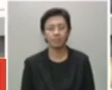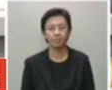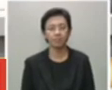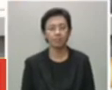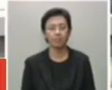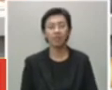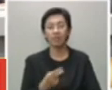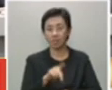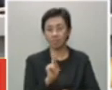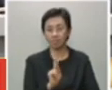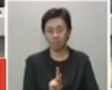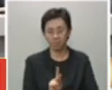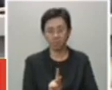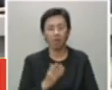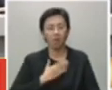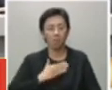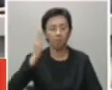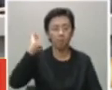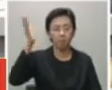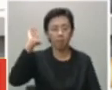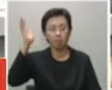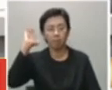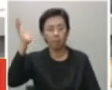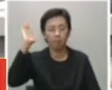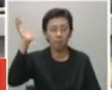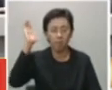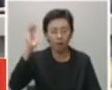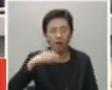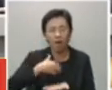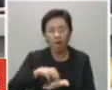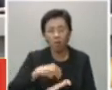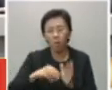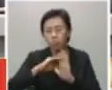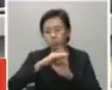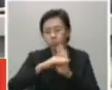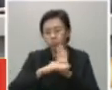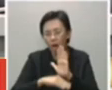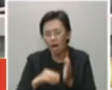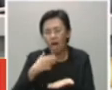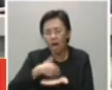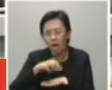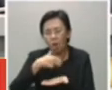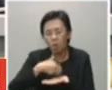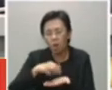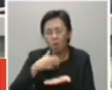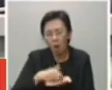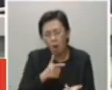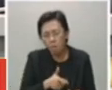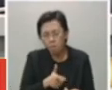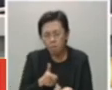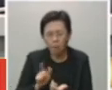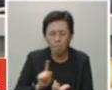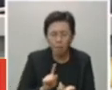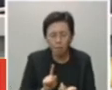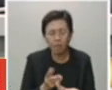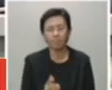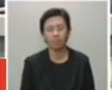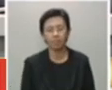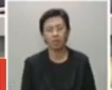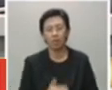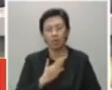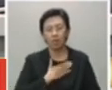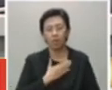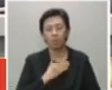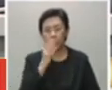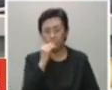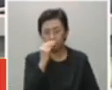ท่านประธานที่เคารพครับถ้าผมอภิปรายในสาระสำคัญของเหตุการณ์หรือผมพูดถึง